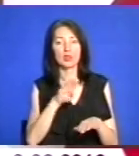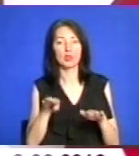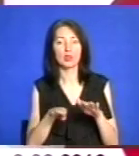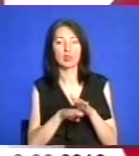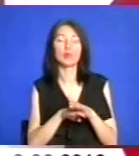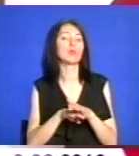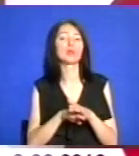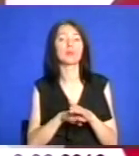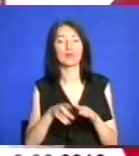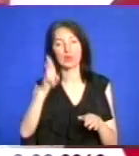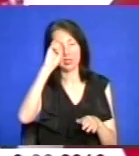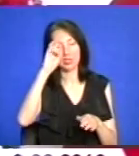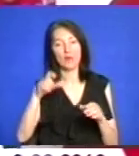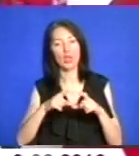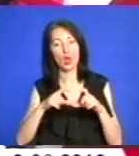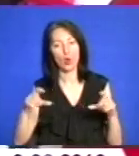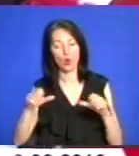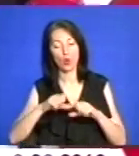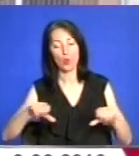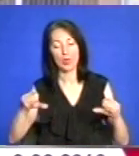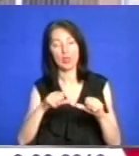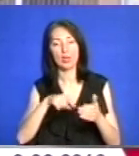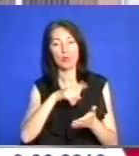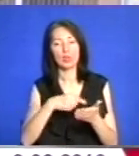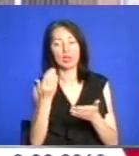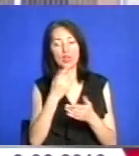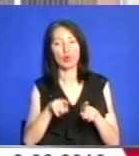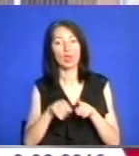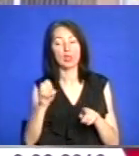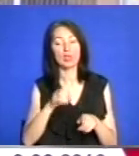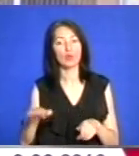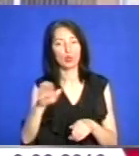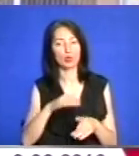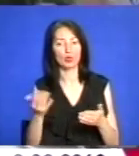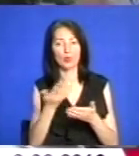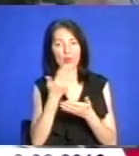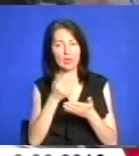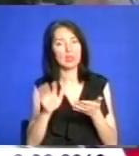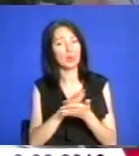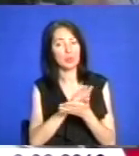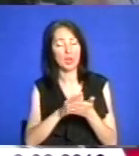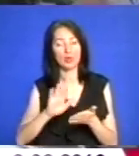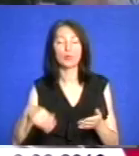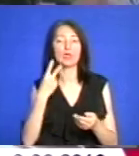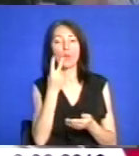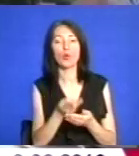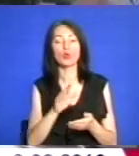Державного комітету з питань кіно і Євросоюзу. Сеанси безкоштовні. Після показів глядачі